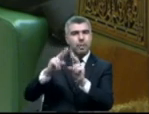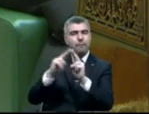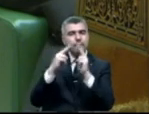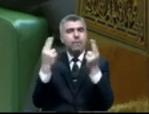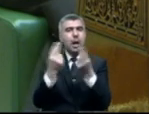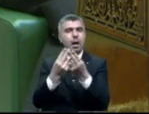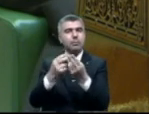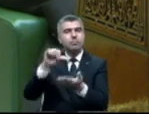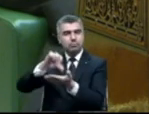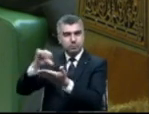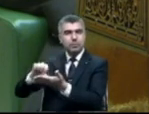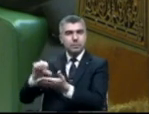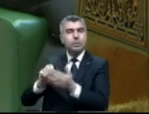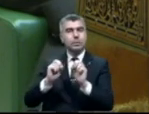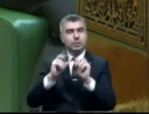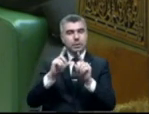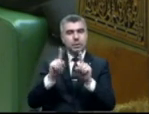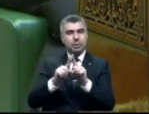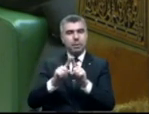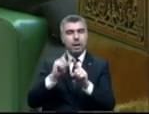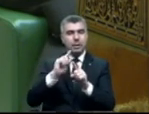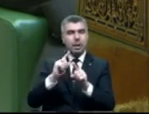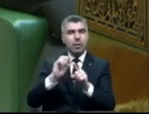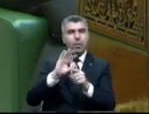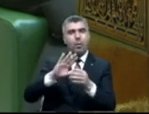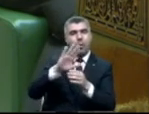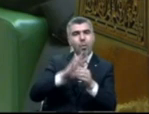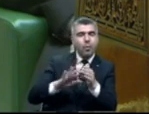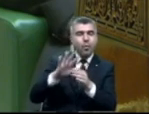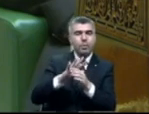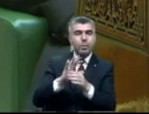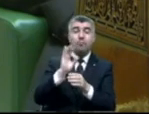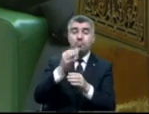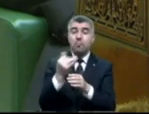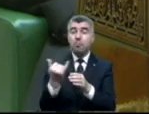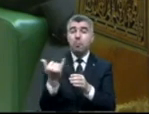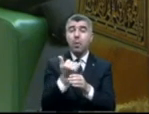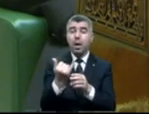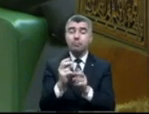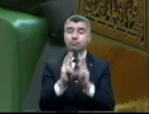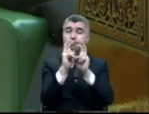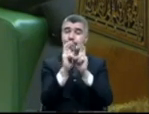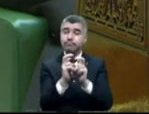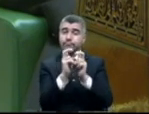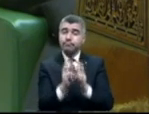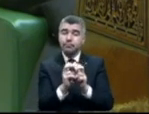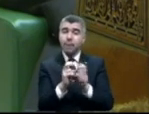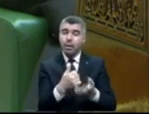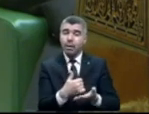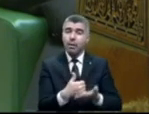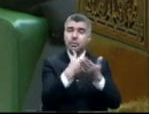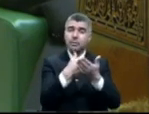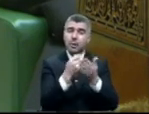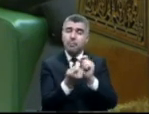وليس في مناطق محددة كما هو الحال بالنسبة للوقود الأحفوري، فإن الاعتماد عليها يقلل من الحاجة للوقود ويساهم في